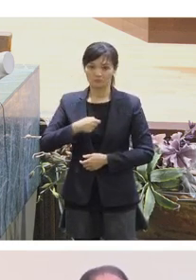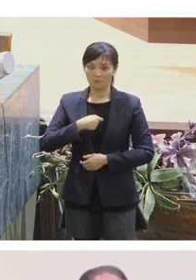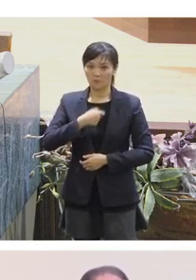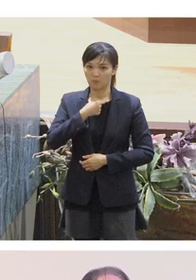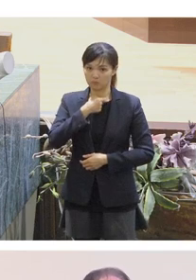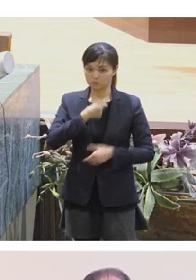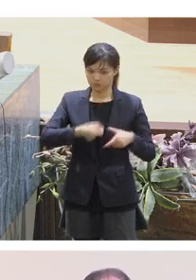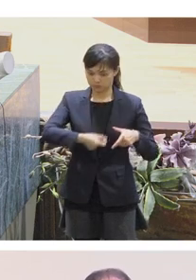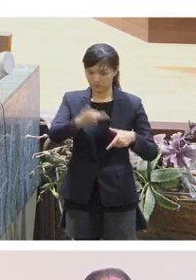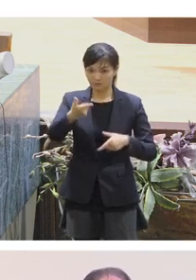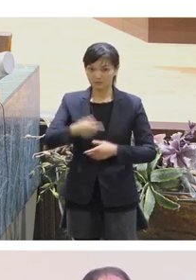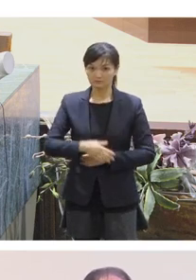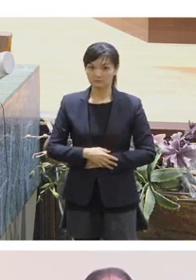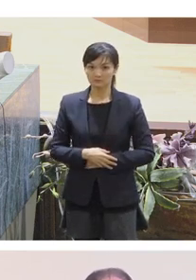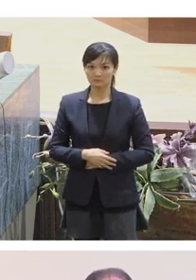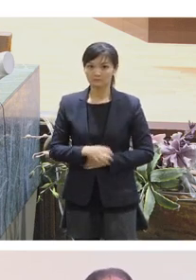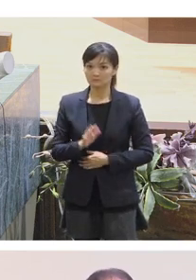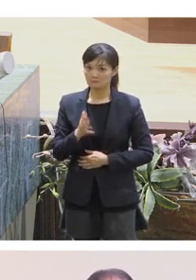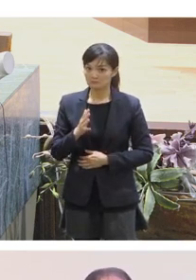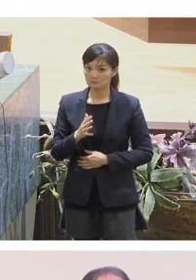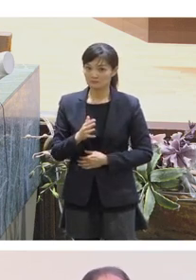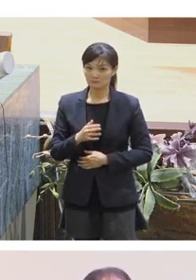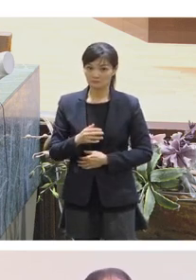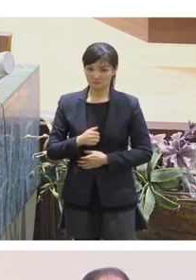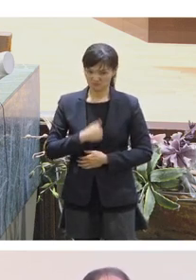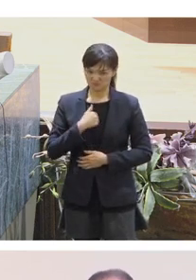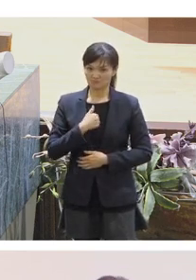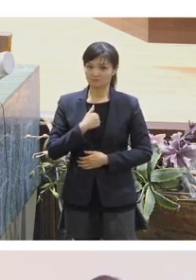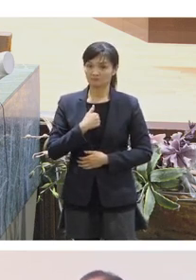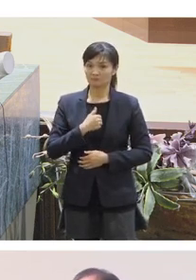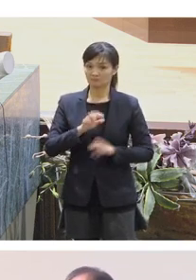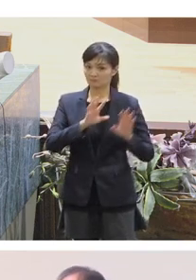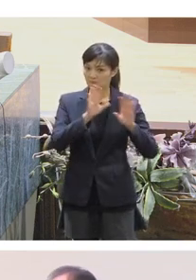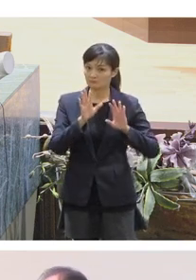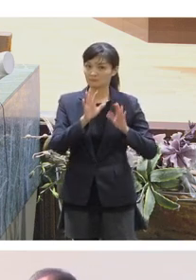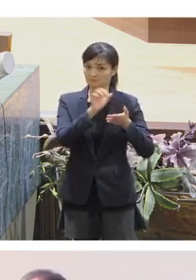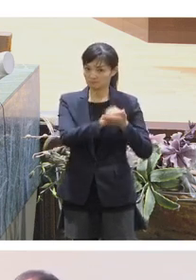有真相我们才有办法逼政府来解决问题。